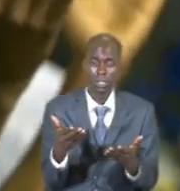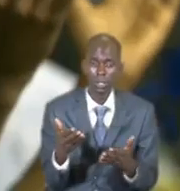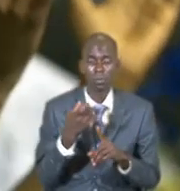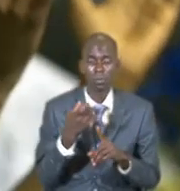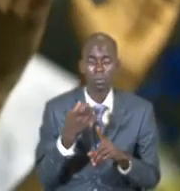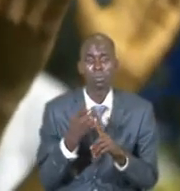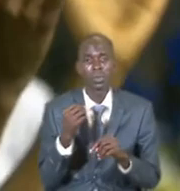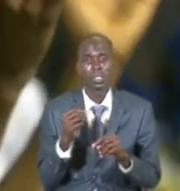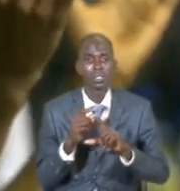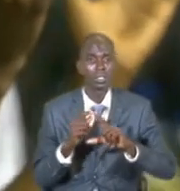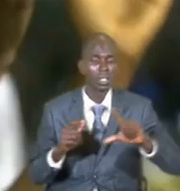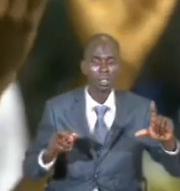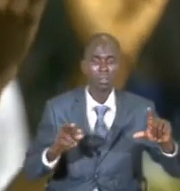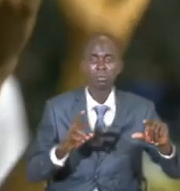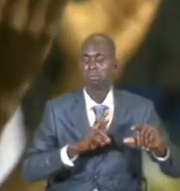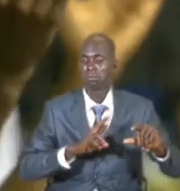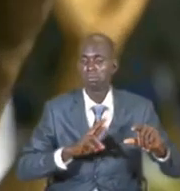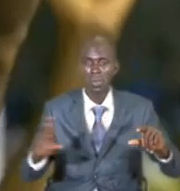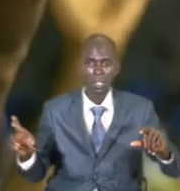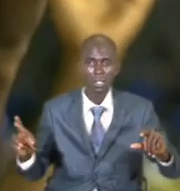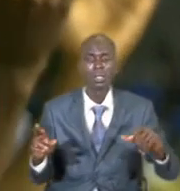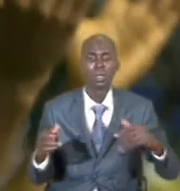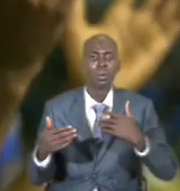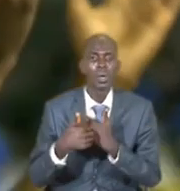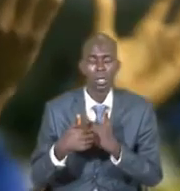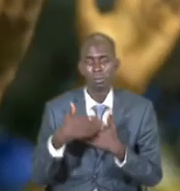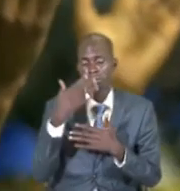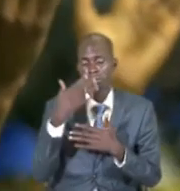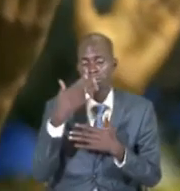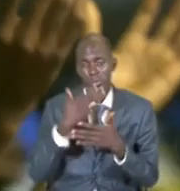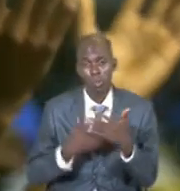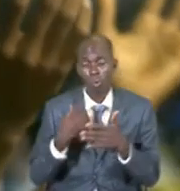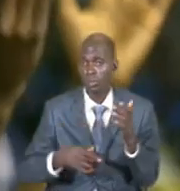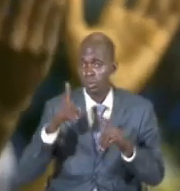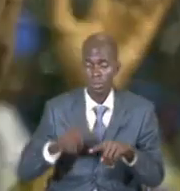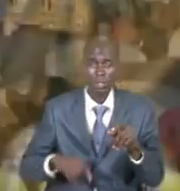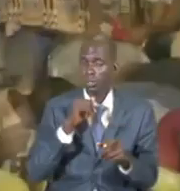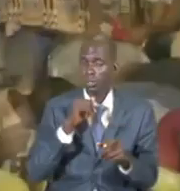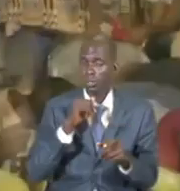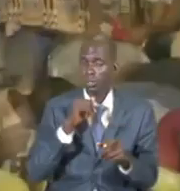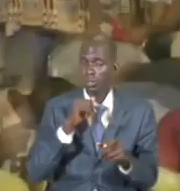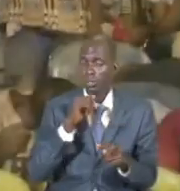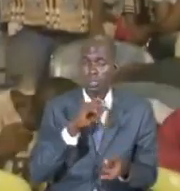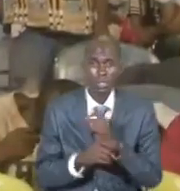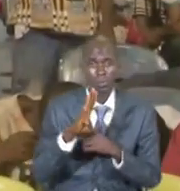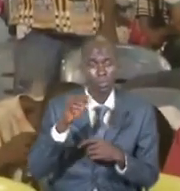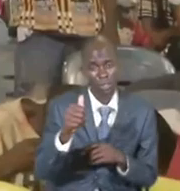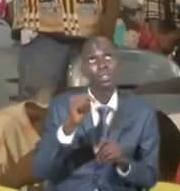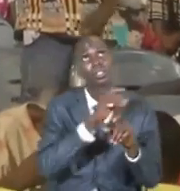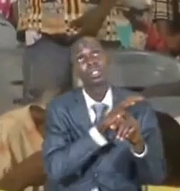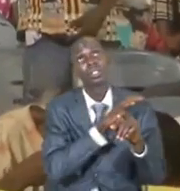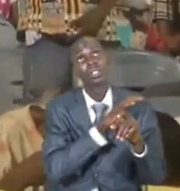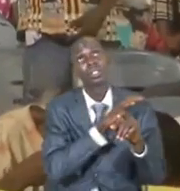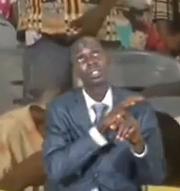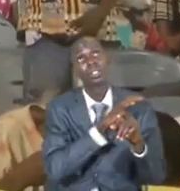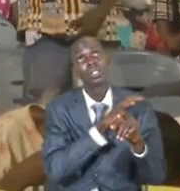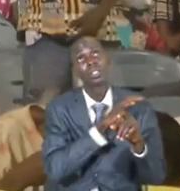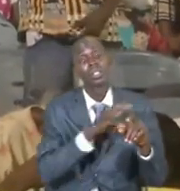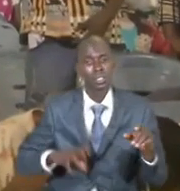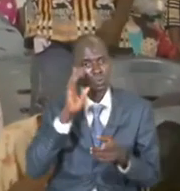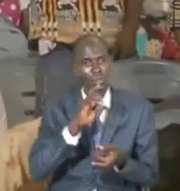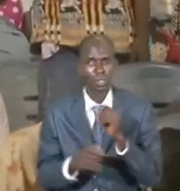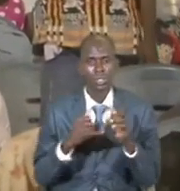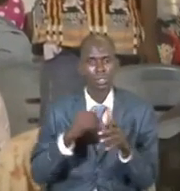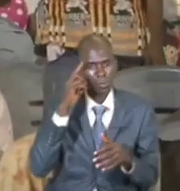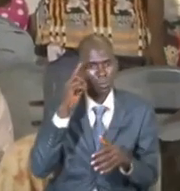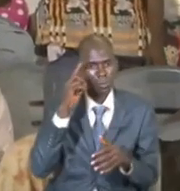Ị na-apụghị ịgbanwe na ndụ gị, Kraịst ga-agbanwere gị ya. Ị na-apụghị ime ka ọ dị mma, mee ka ọ gaa n'iru n'ụzọ dị